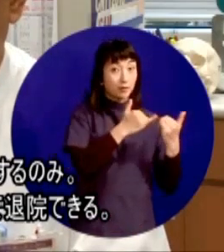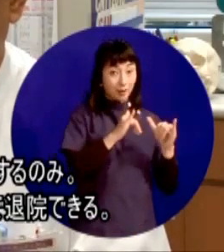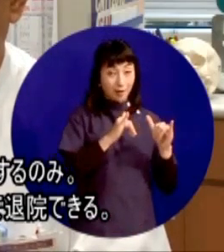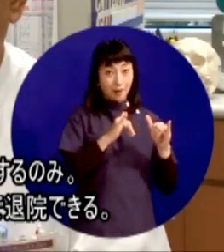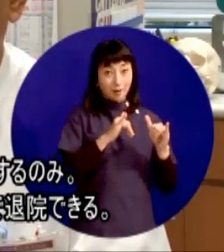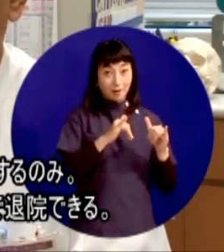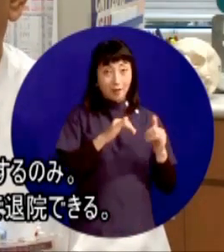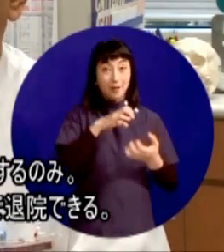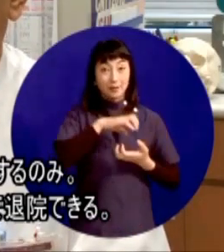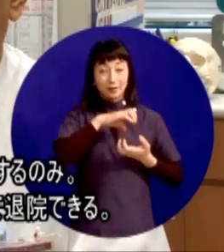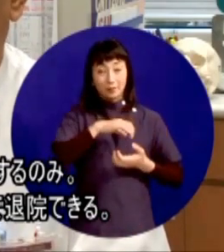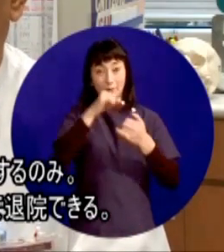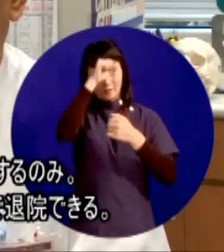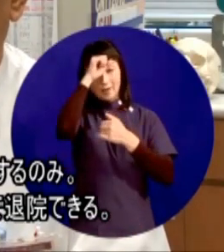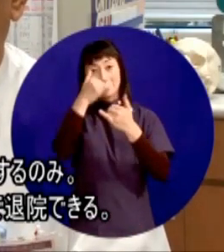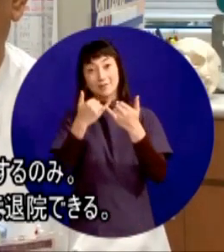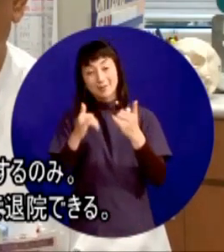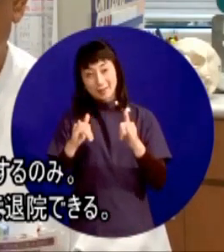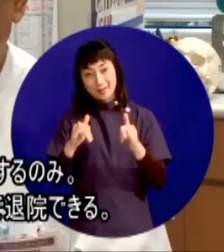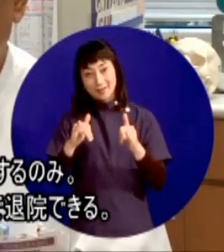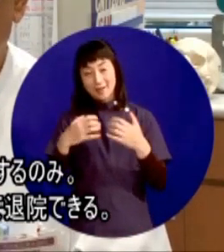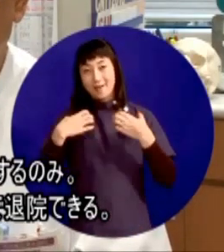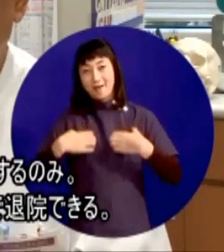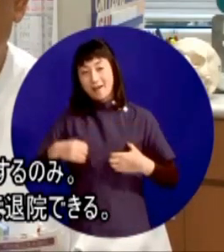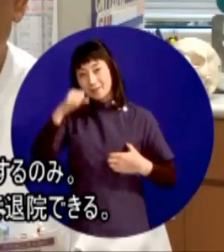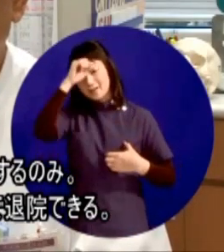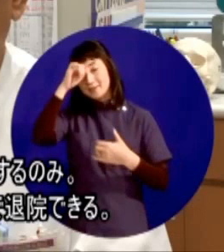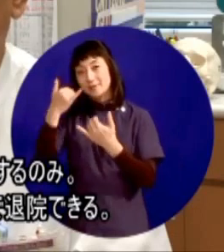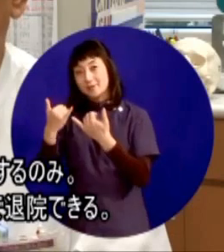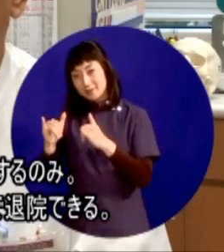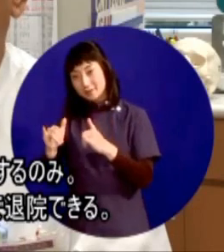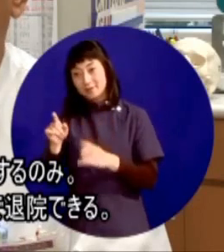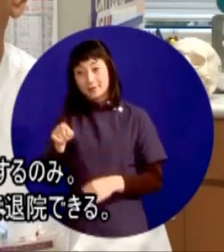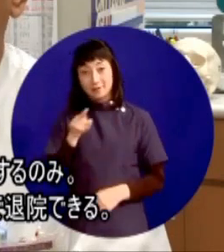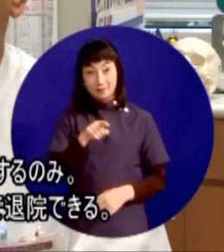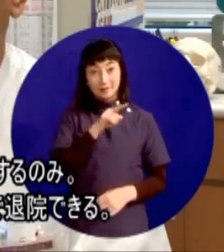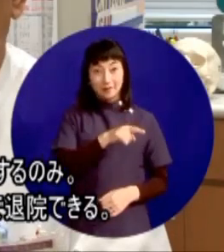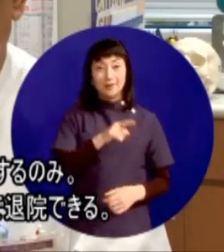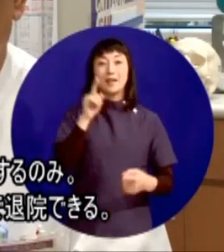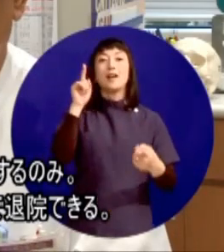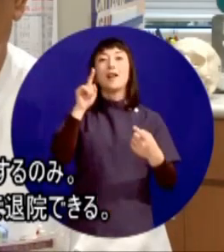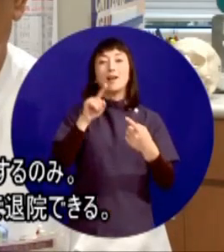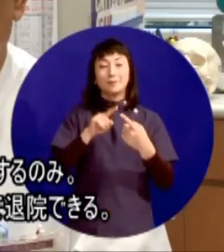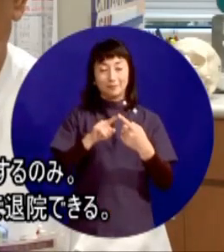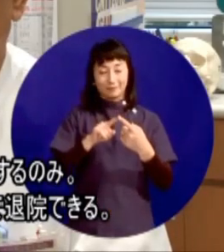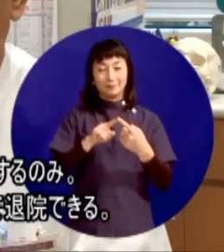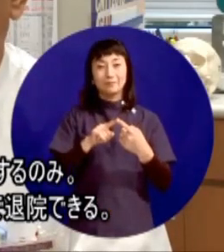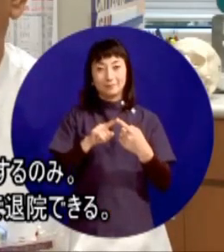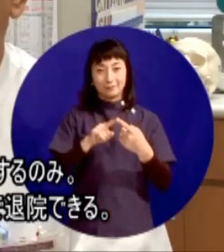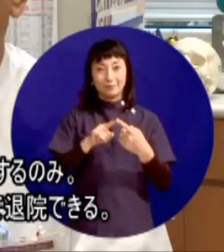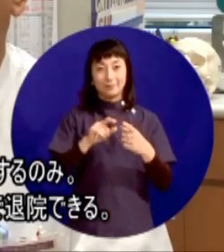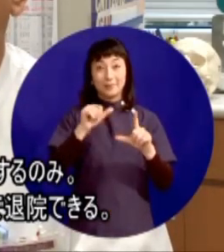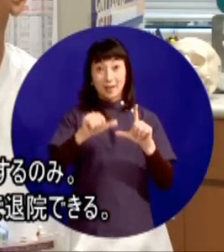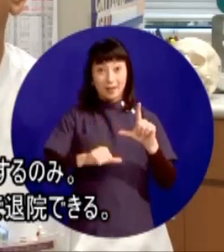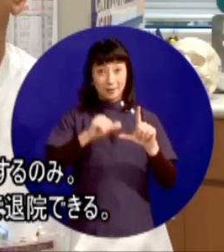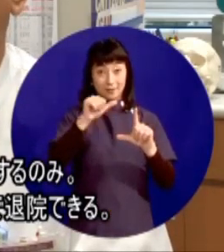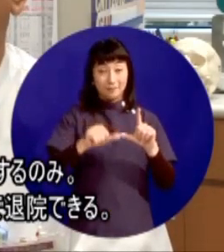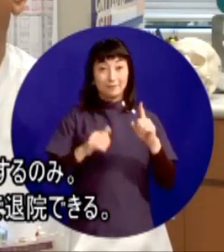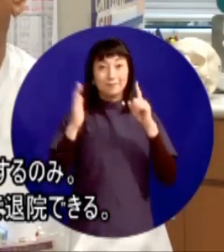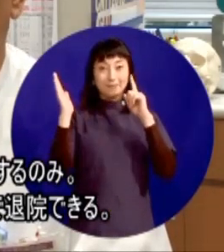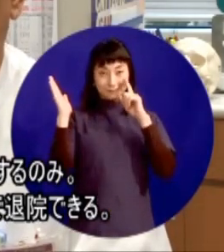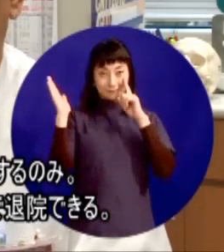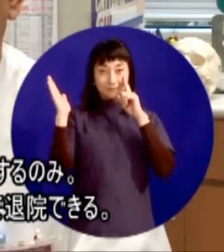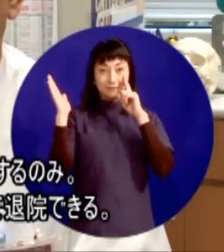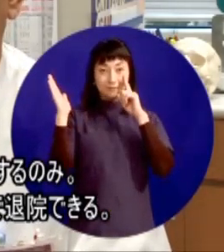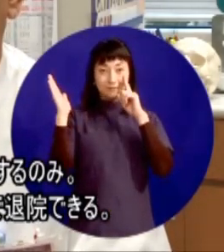や心臓が悪かったり肺が弱い方などには勧められる方法です次にアニメーション